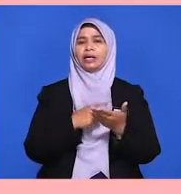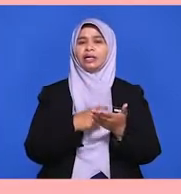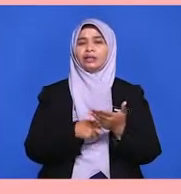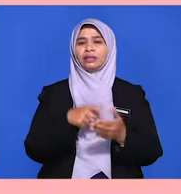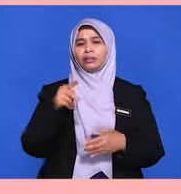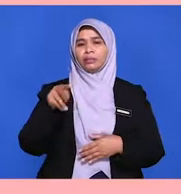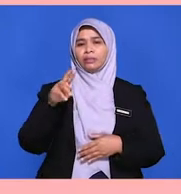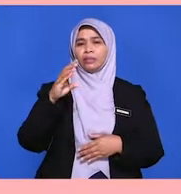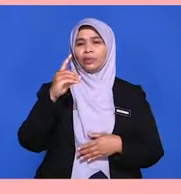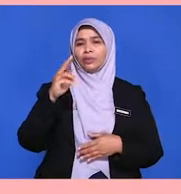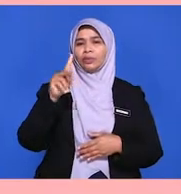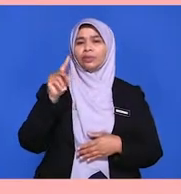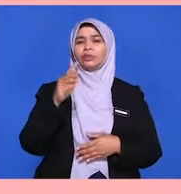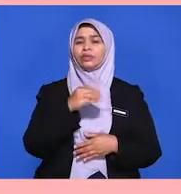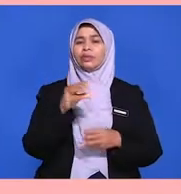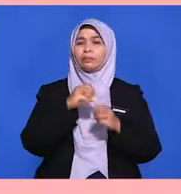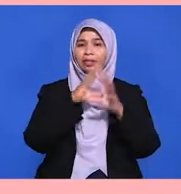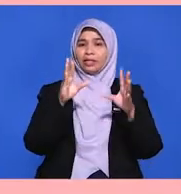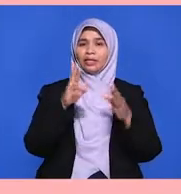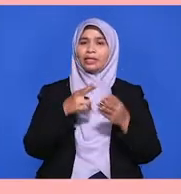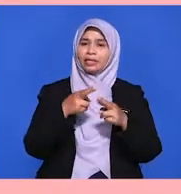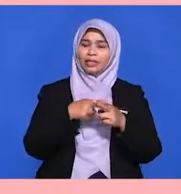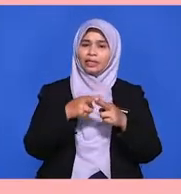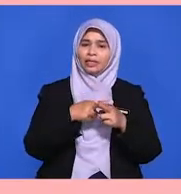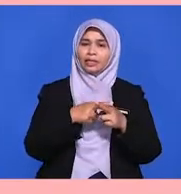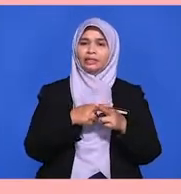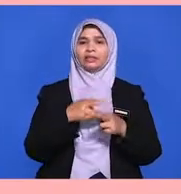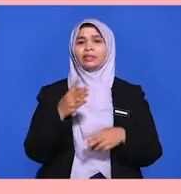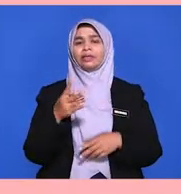dan penerangan ringkas produk ciptaan.